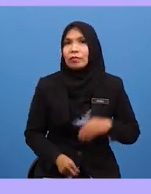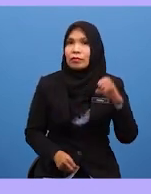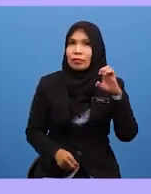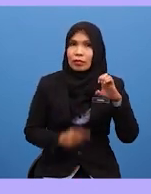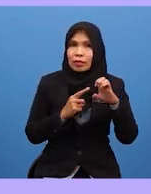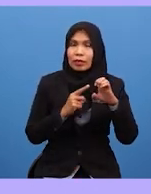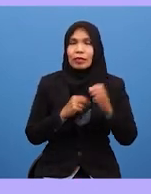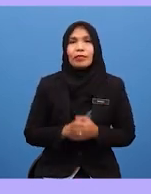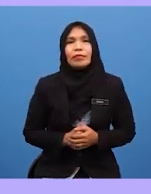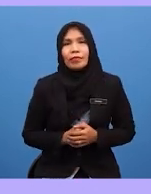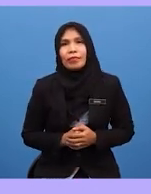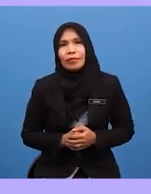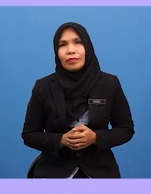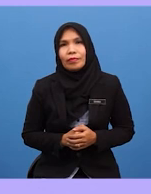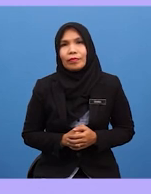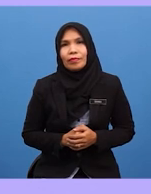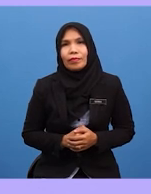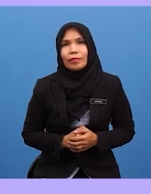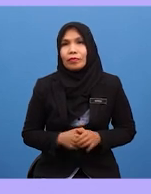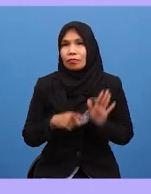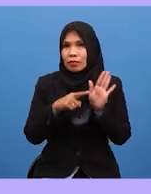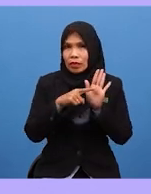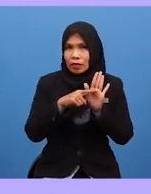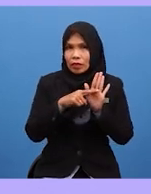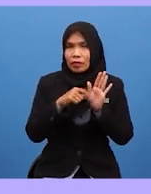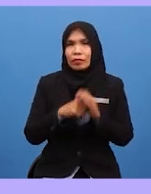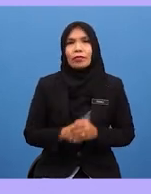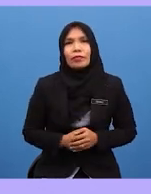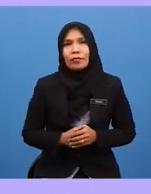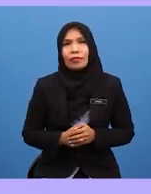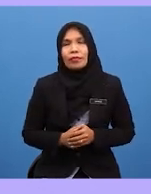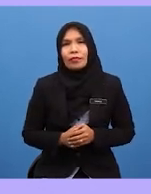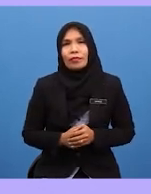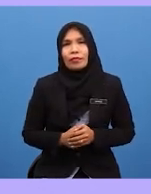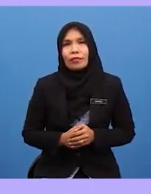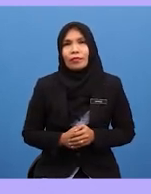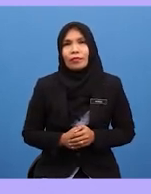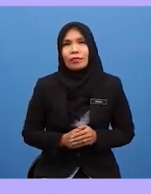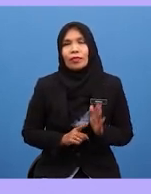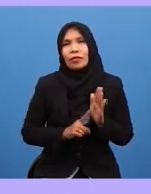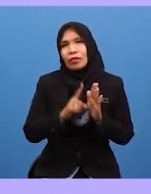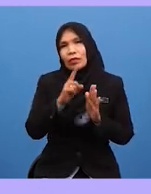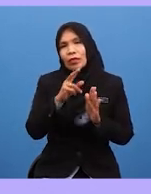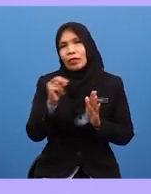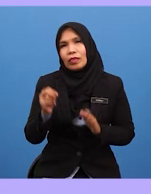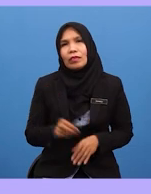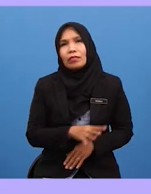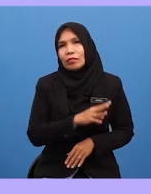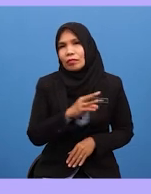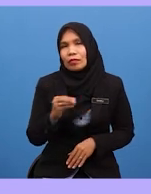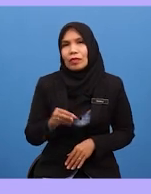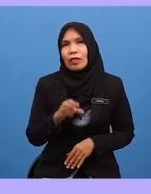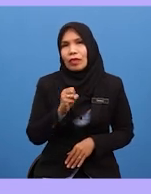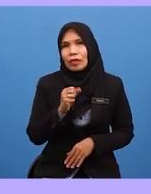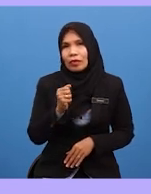kadar pertumbuhan adalah negatif, iaitu ketinggian dan